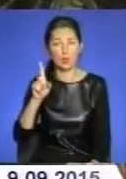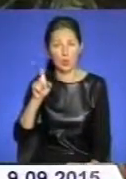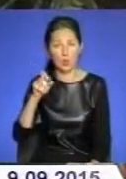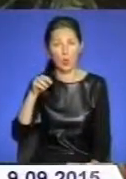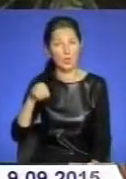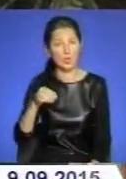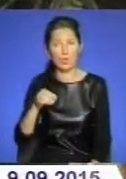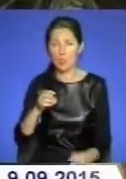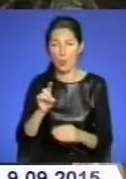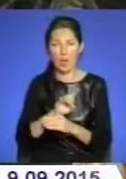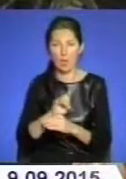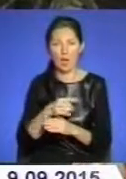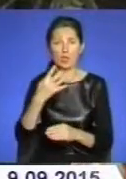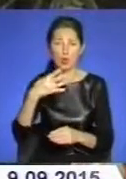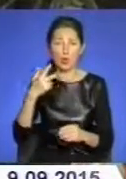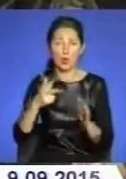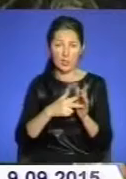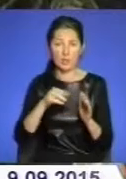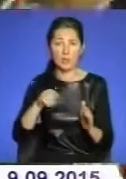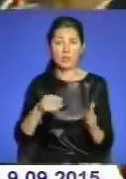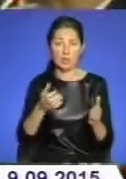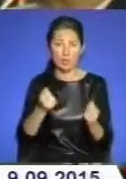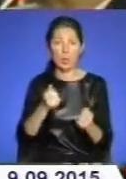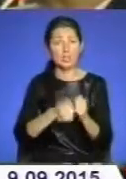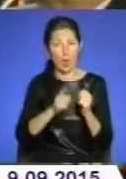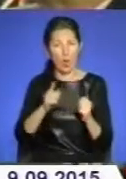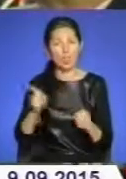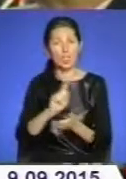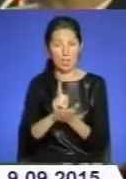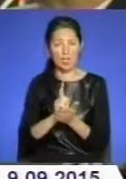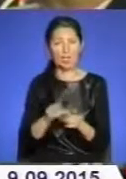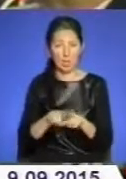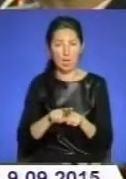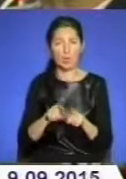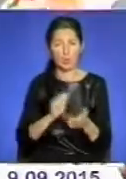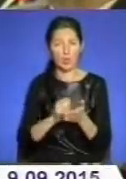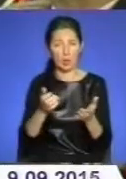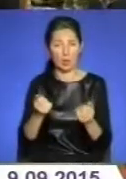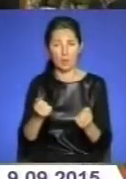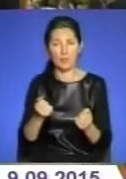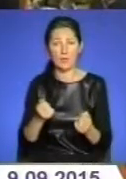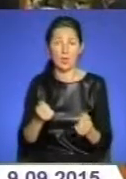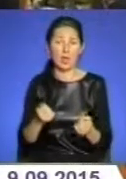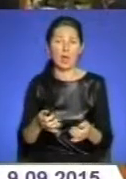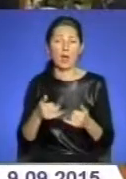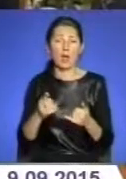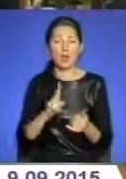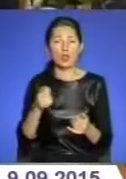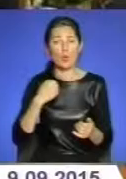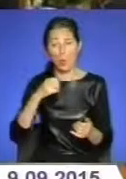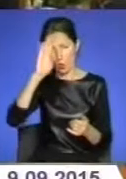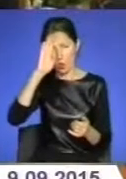Все одержав, там документи підготував. Так, за кожен танк. Важливо для бійців відчувати підтримку у далекому тилу. У Тернополі